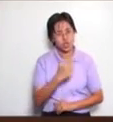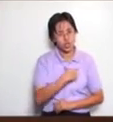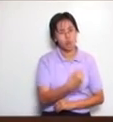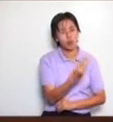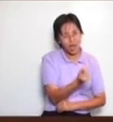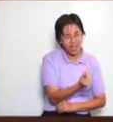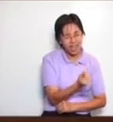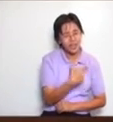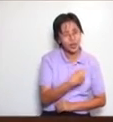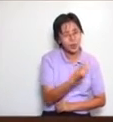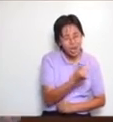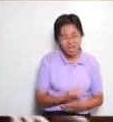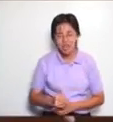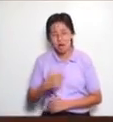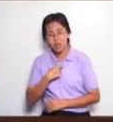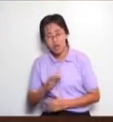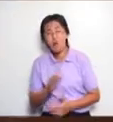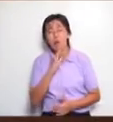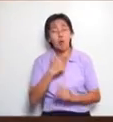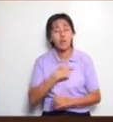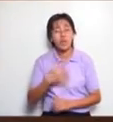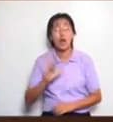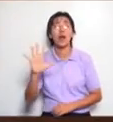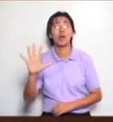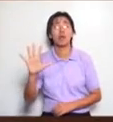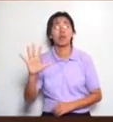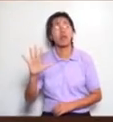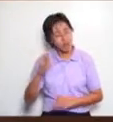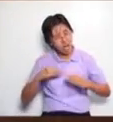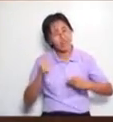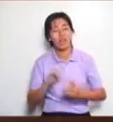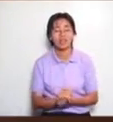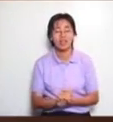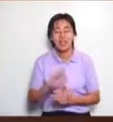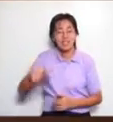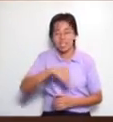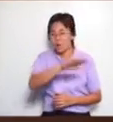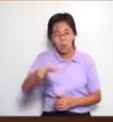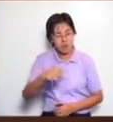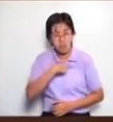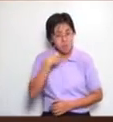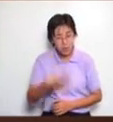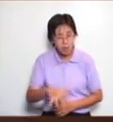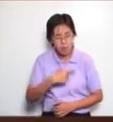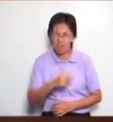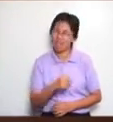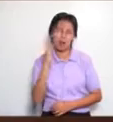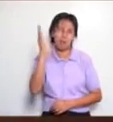อบกี่คน ถ้า 3,000 ท่ไม่ชอบ 5 คน เกี่นผมรบได้เลย แต่ถา 3,000 ท่านไม่ชอบผม